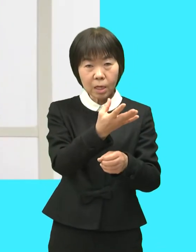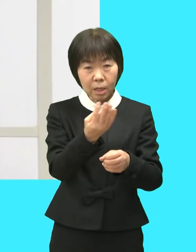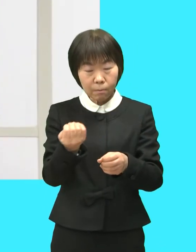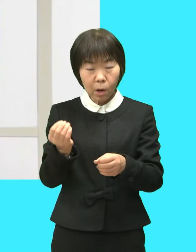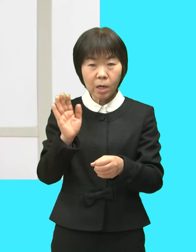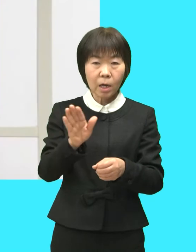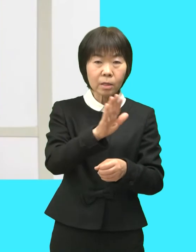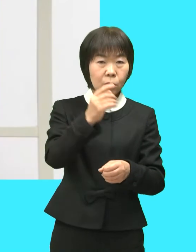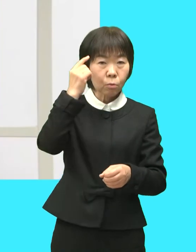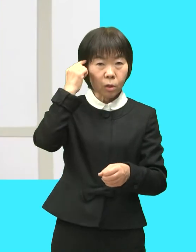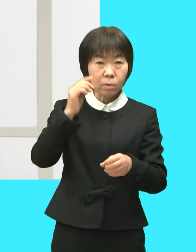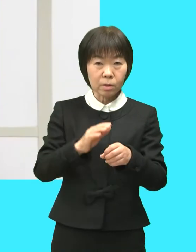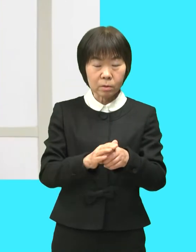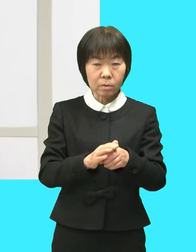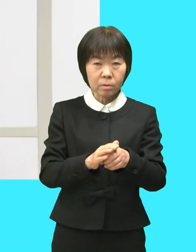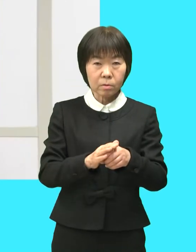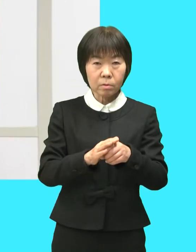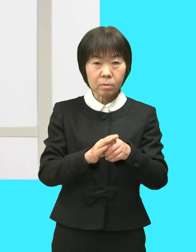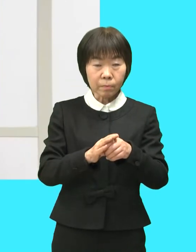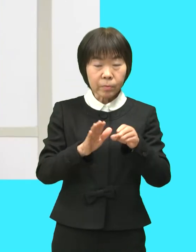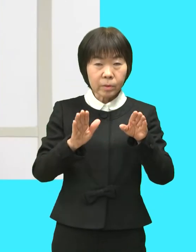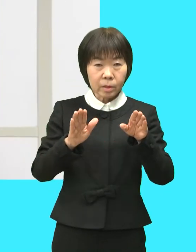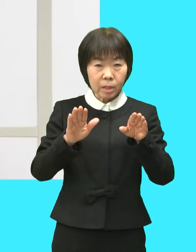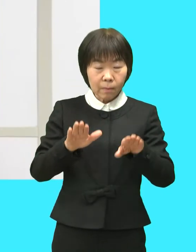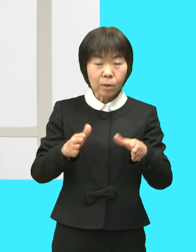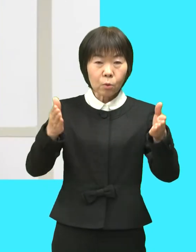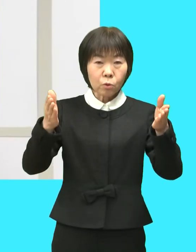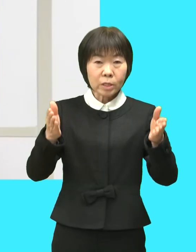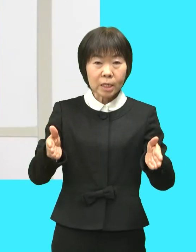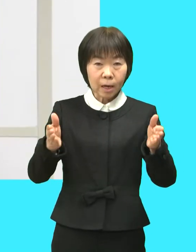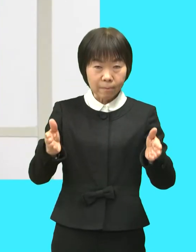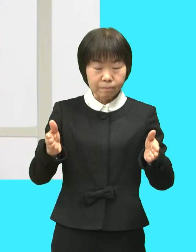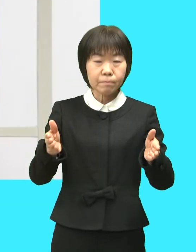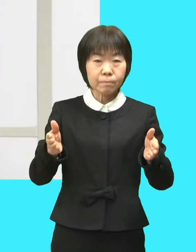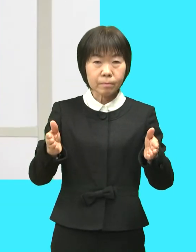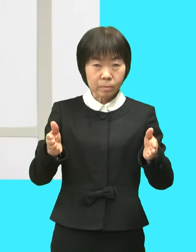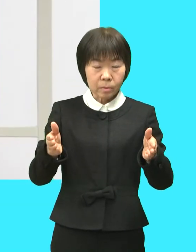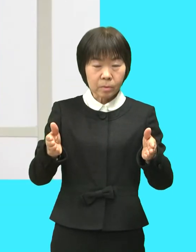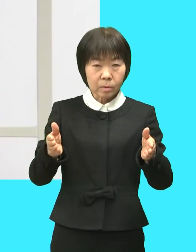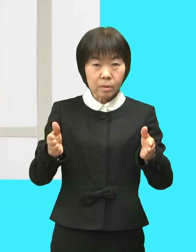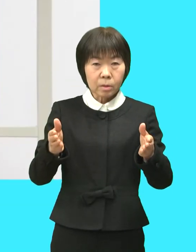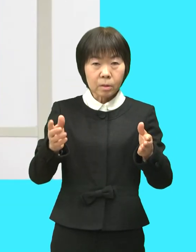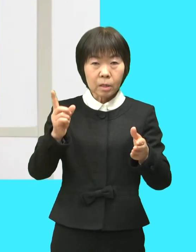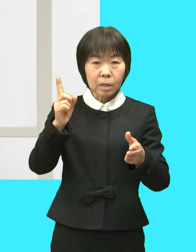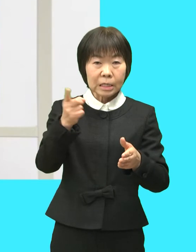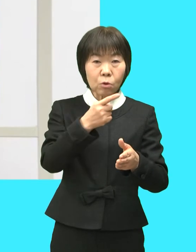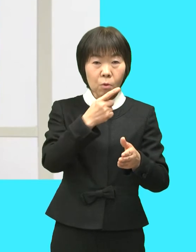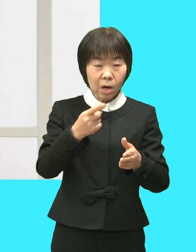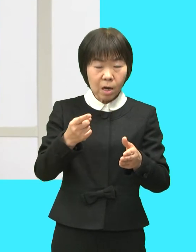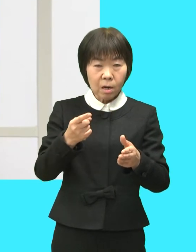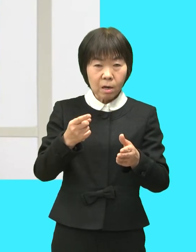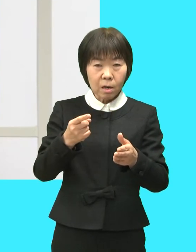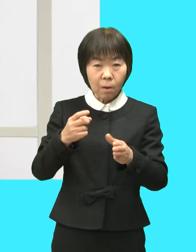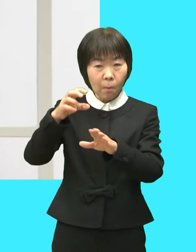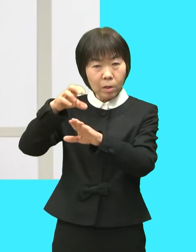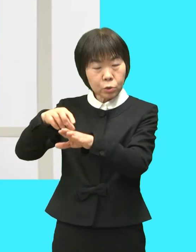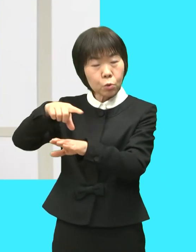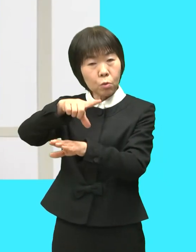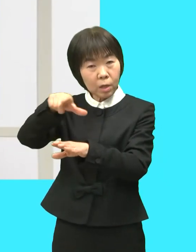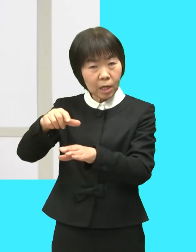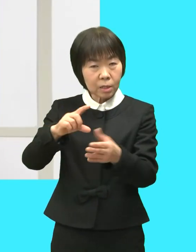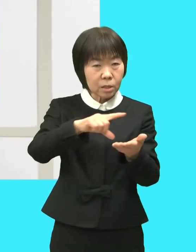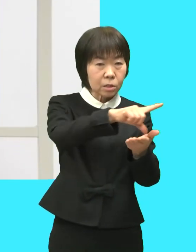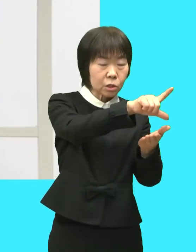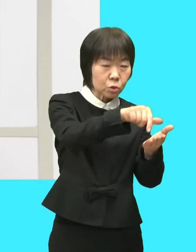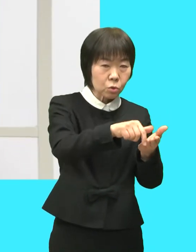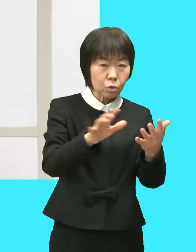。で今年末年始でありますが、まさにこの時期において人が都市圏と地方部においての行き来があります